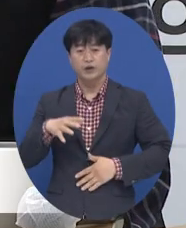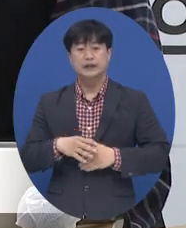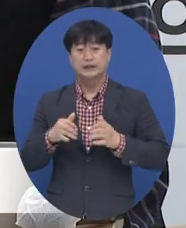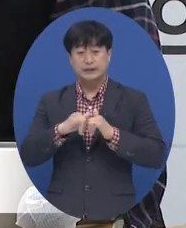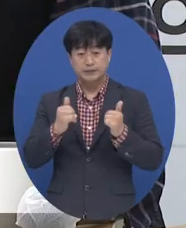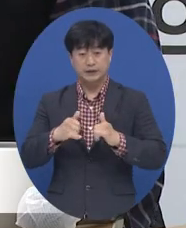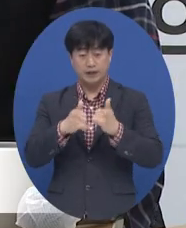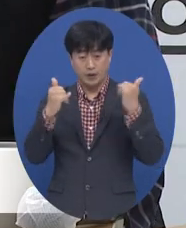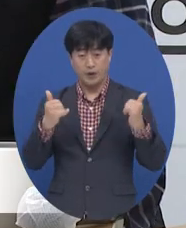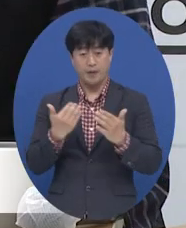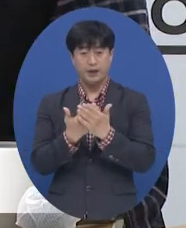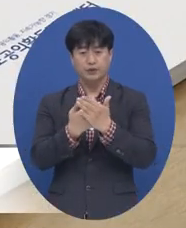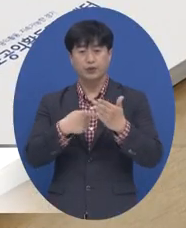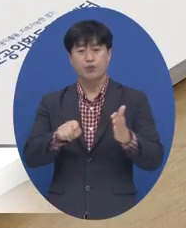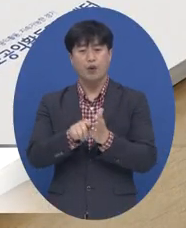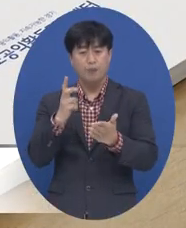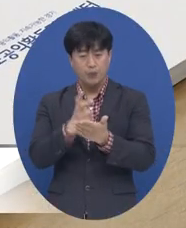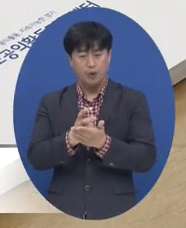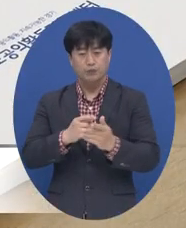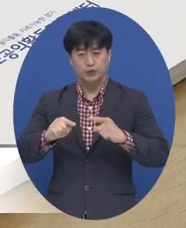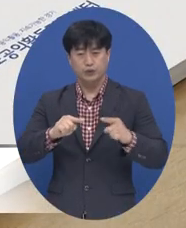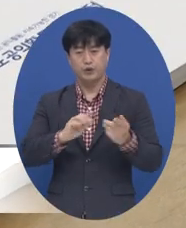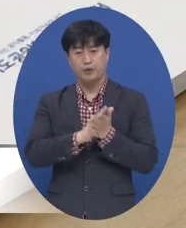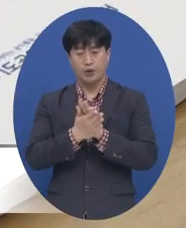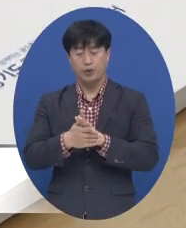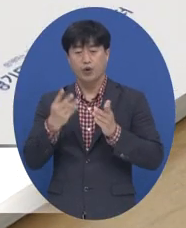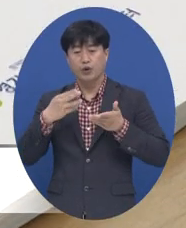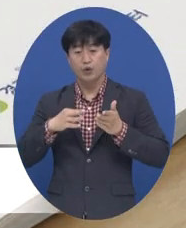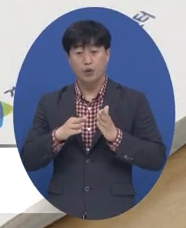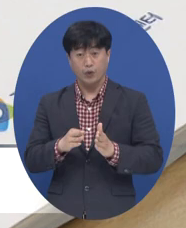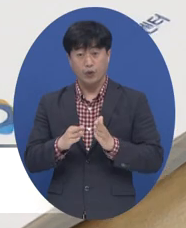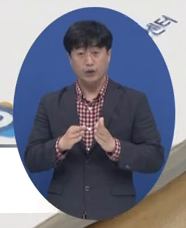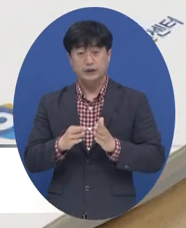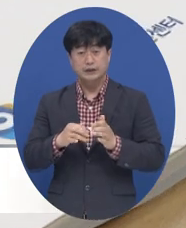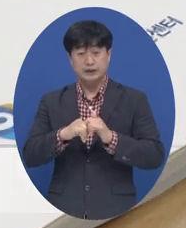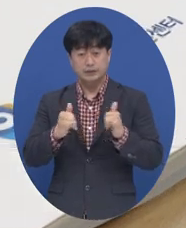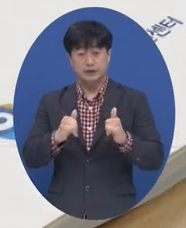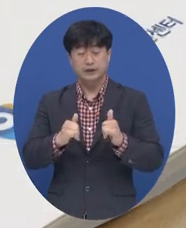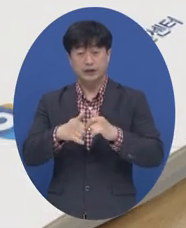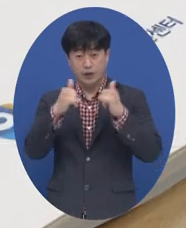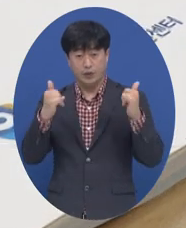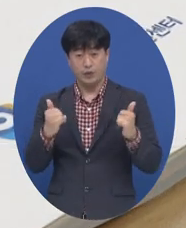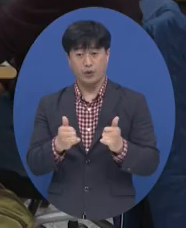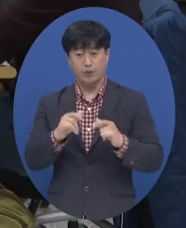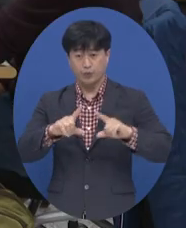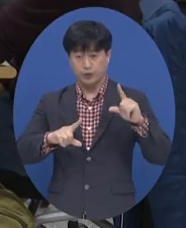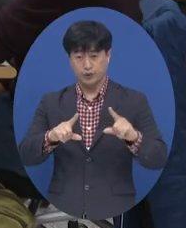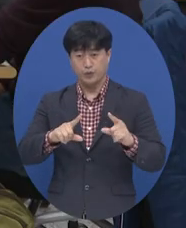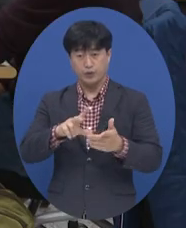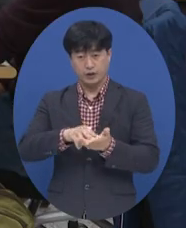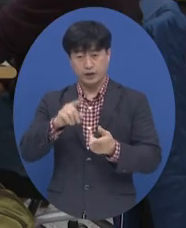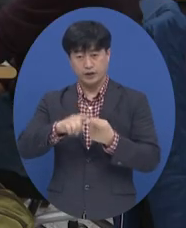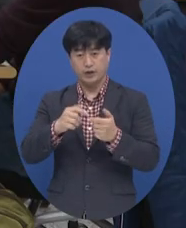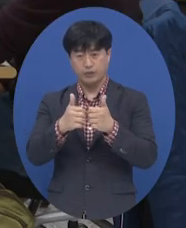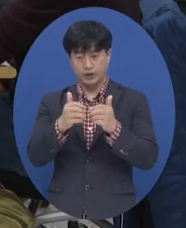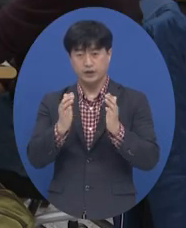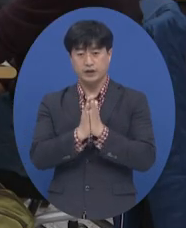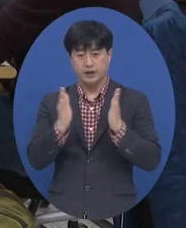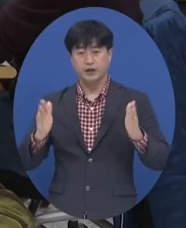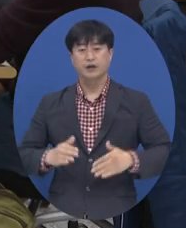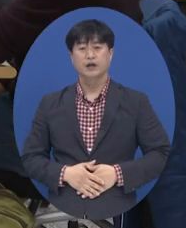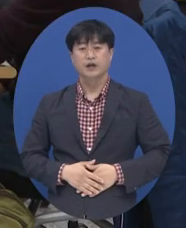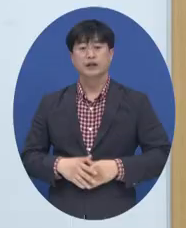시민사회 발전을 위한 제도와 정책 변화 경기 시민사회의 현황과 과제에 대한 논의가 이루어졌습니다